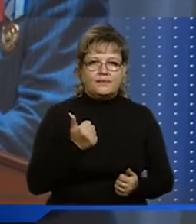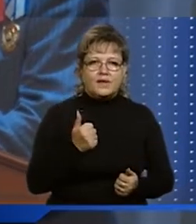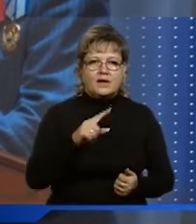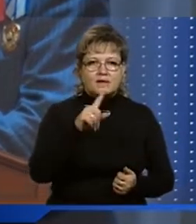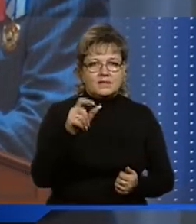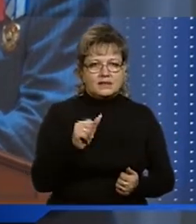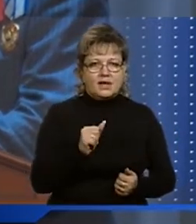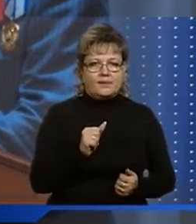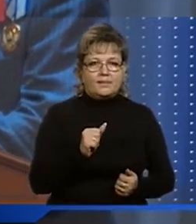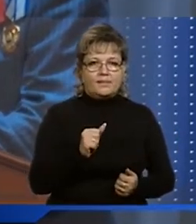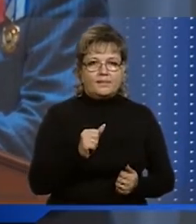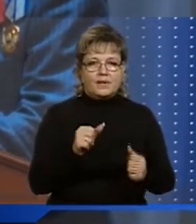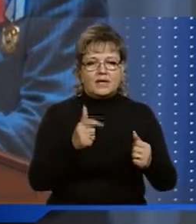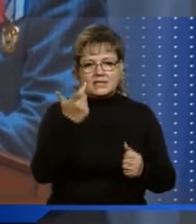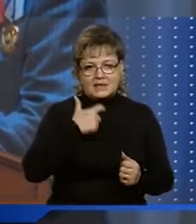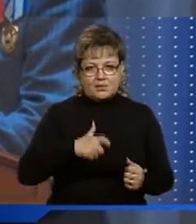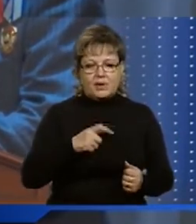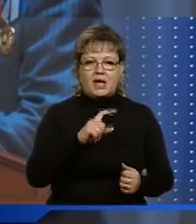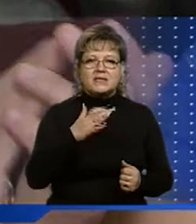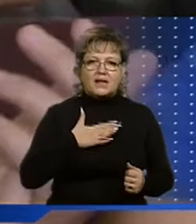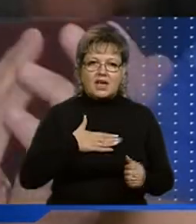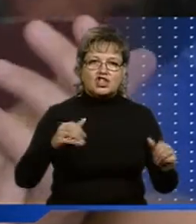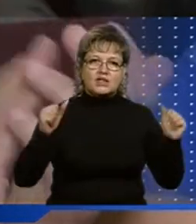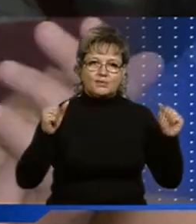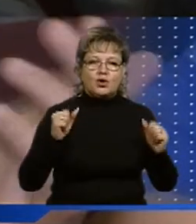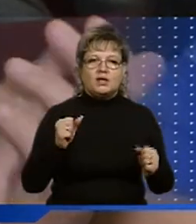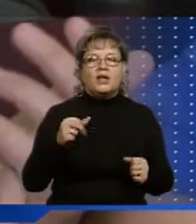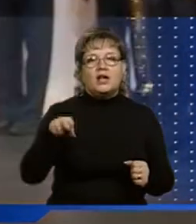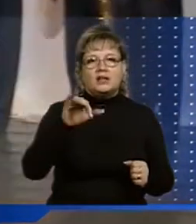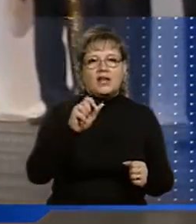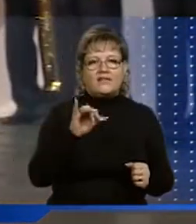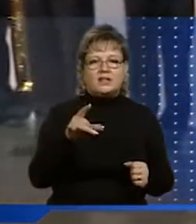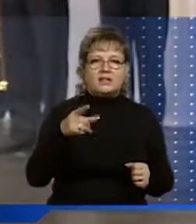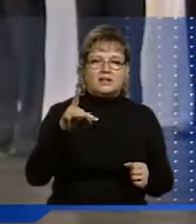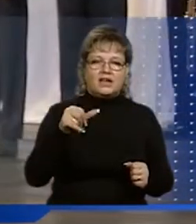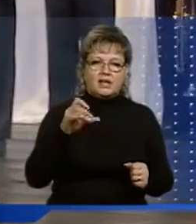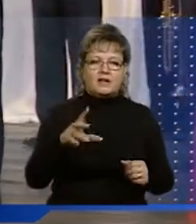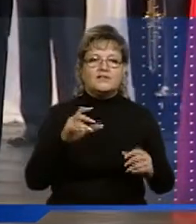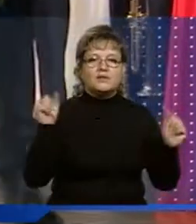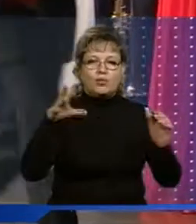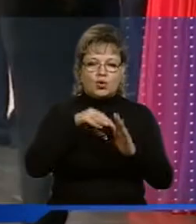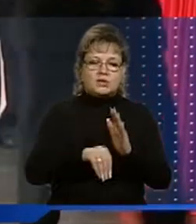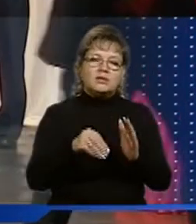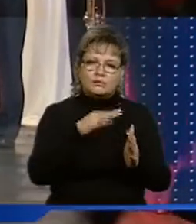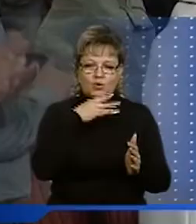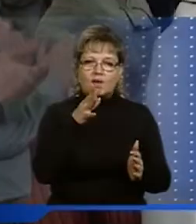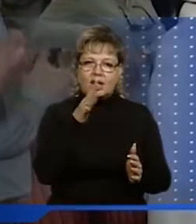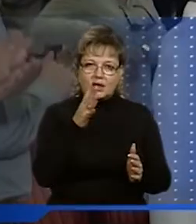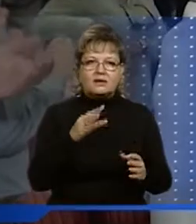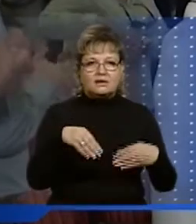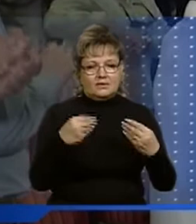гордость за себя лично, за наш спорт. Давид Ригер в спорте 40 лет вырастил немало